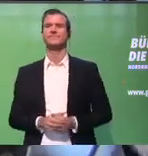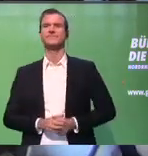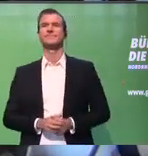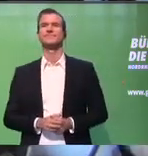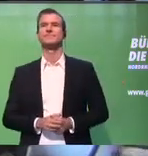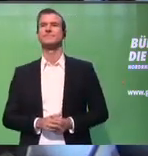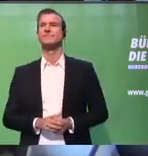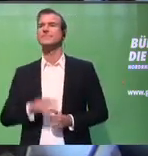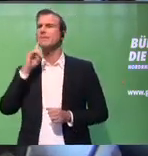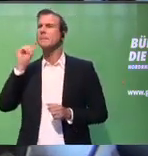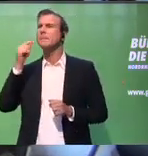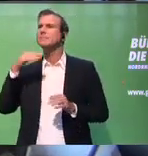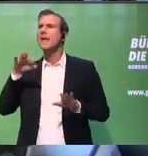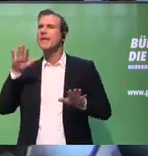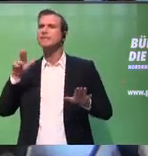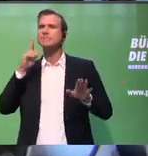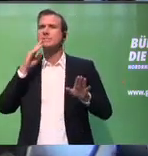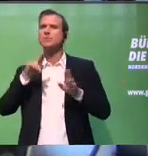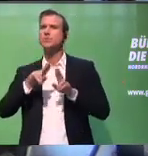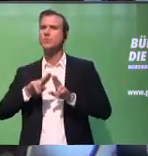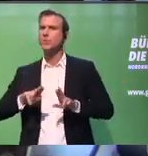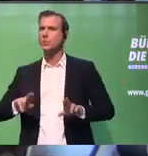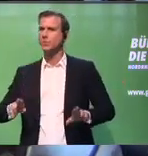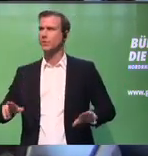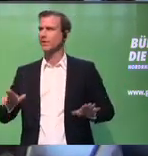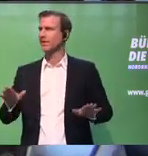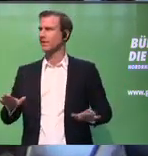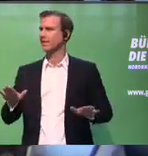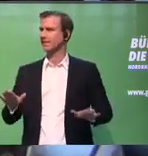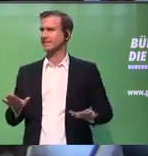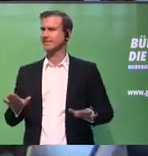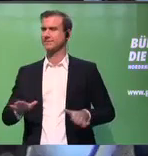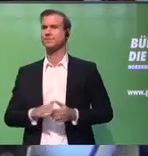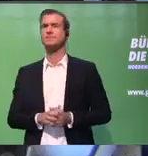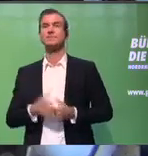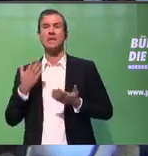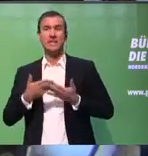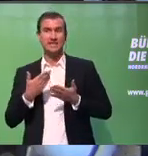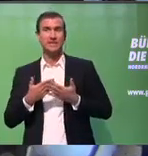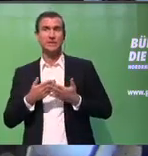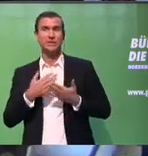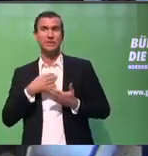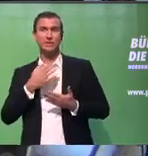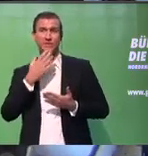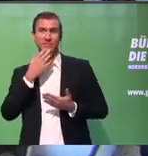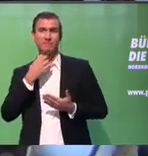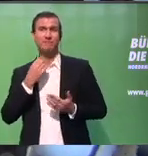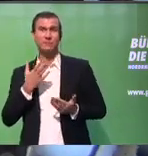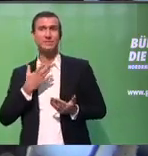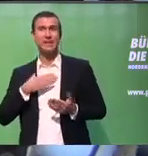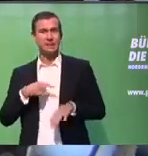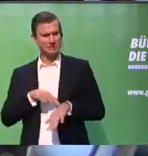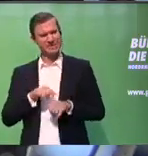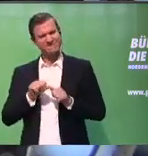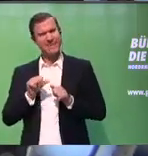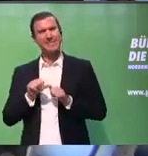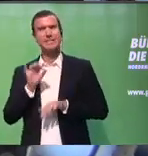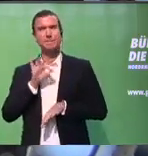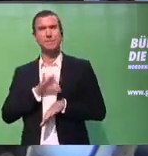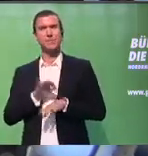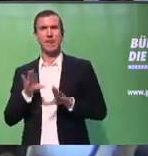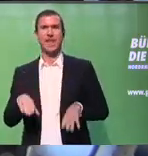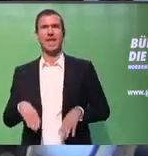wenn ein bisschen mehr Ruhe einkehren würde, würden wir sogar recht pünktlich jetzt